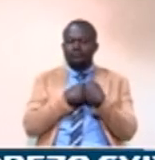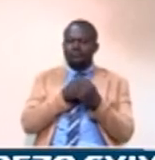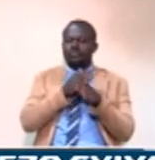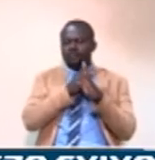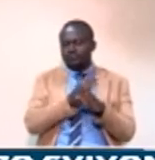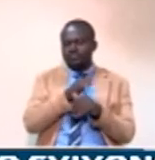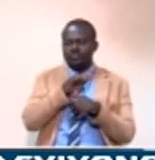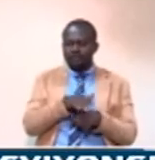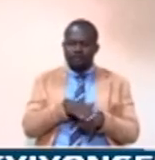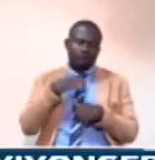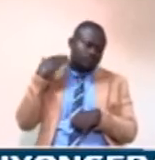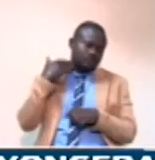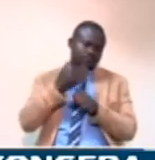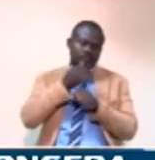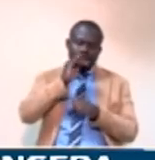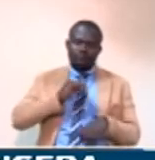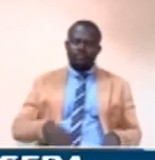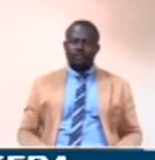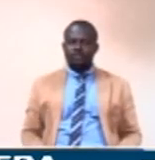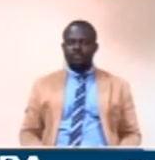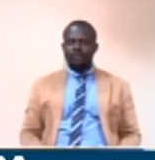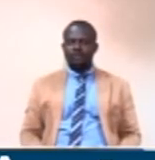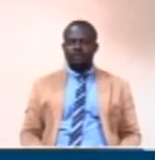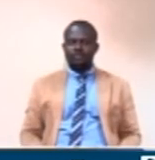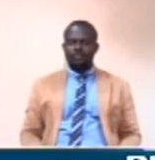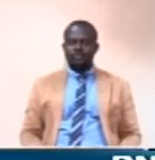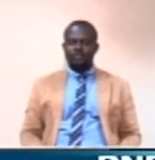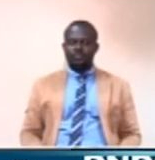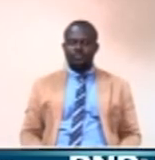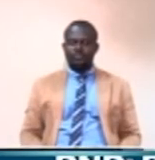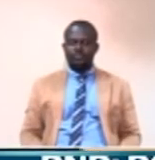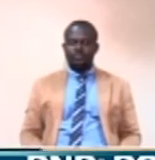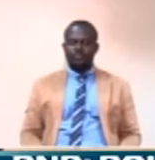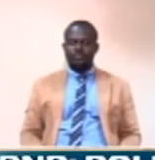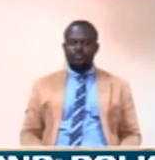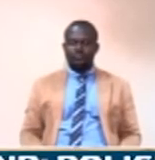ndetse bakanapfobya Jenoside yakorewe Abatutsi mu Rwanda.